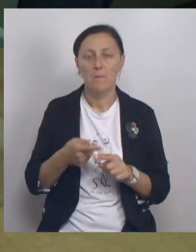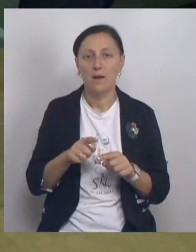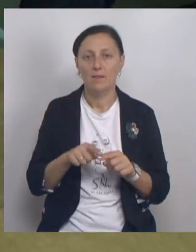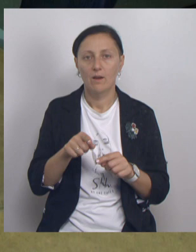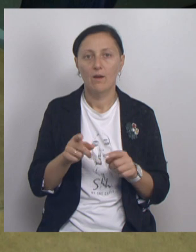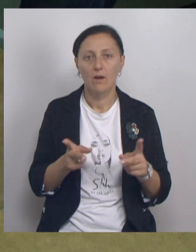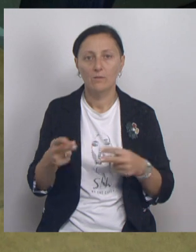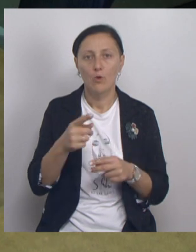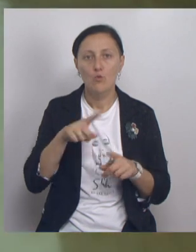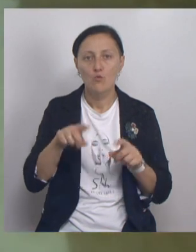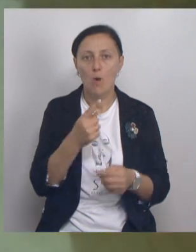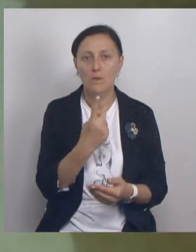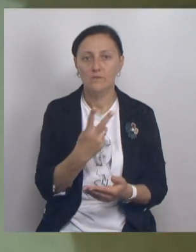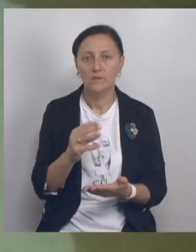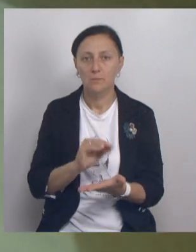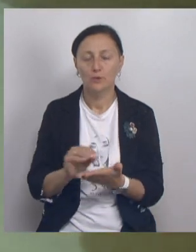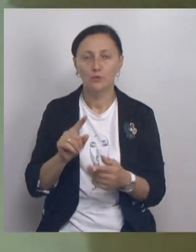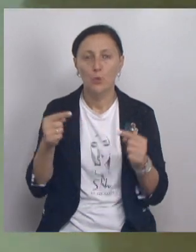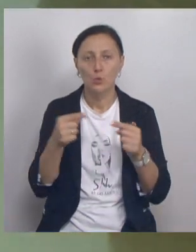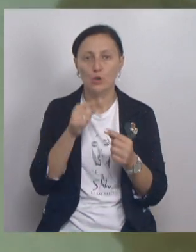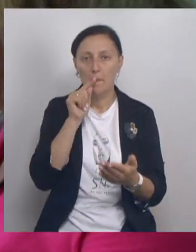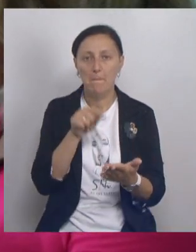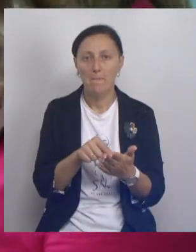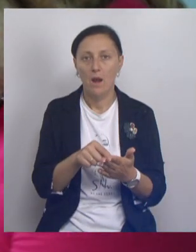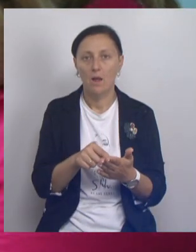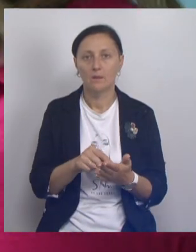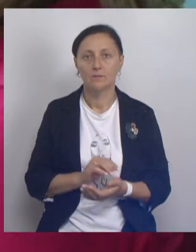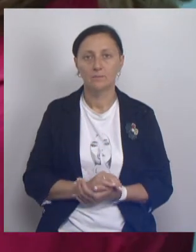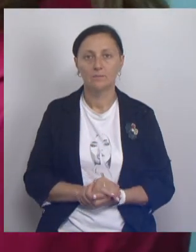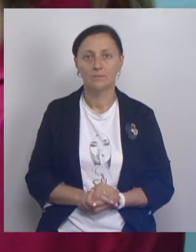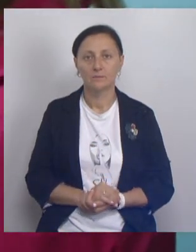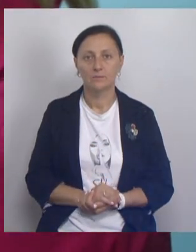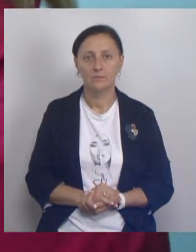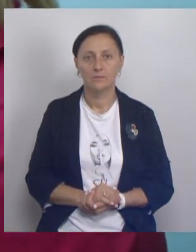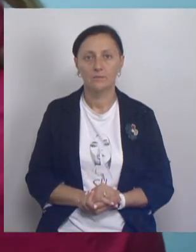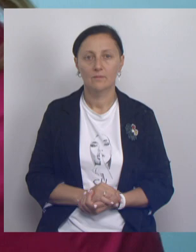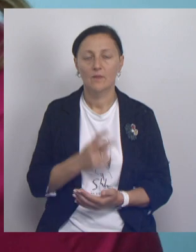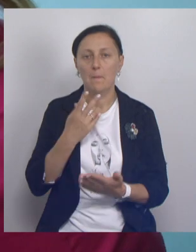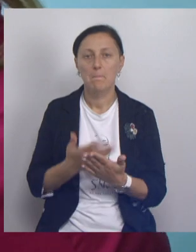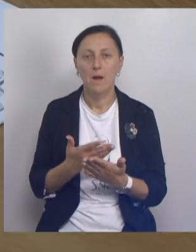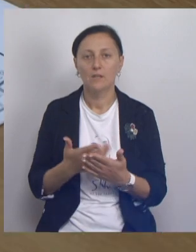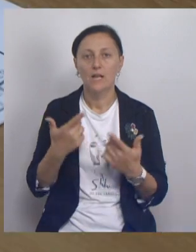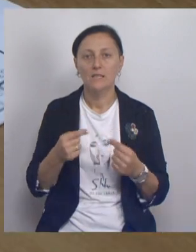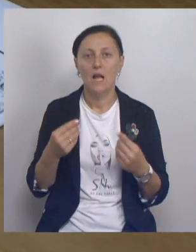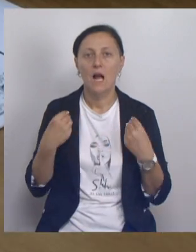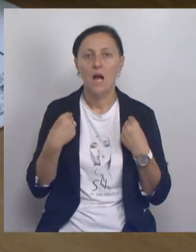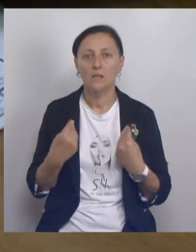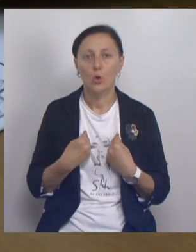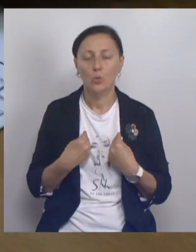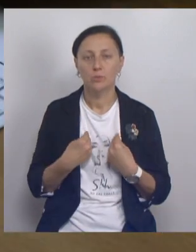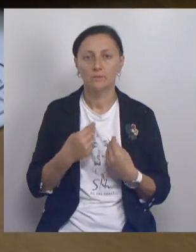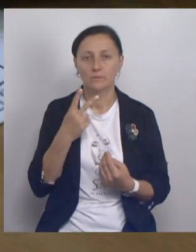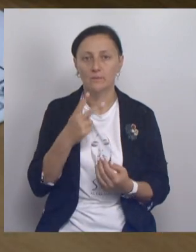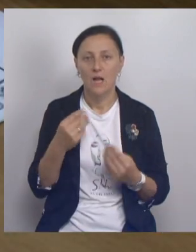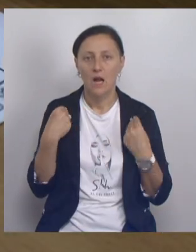отрезки нумеруют, чтобы каждый точно попал на нужное окно. Покажите мне, где, например, гардероб. Вот гардероб,